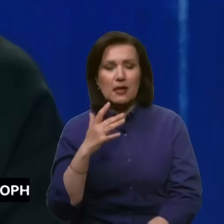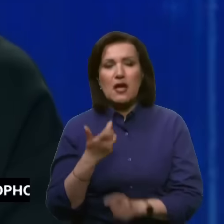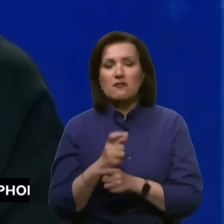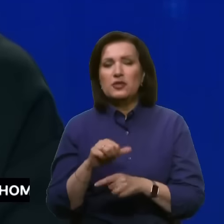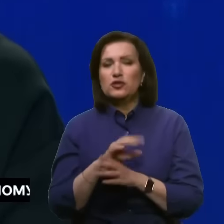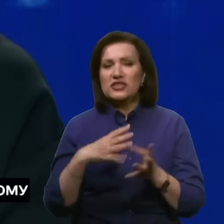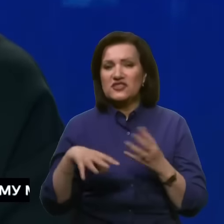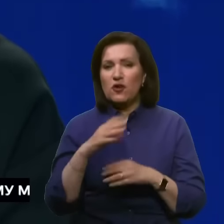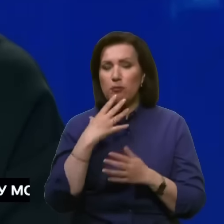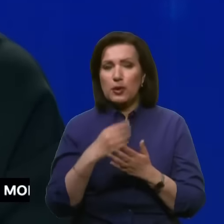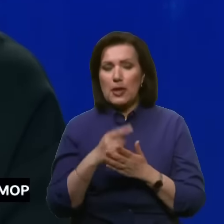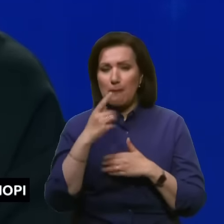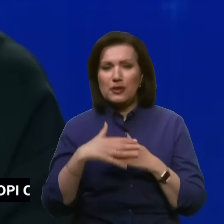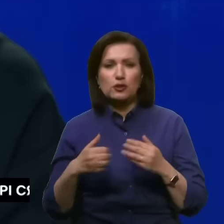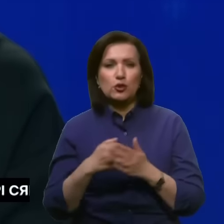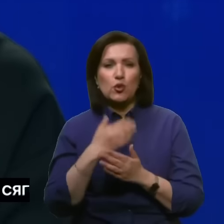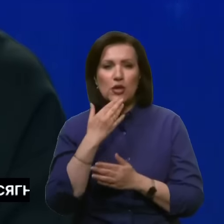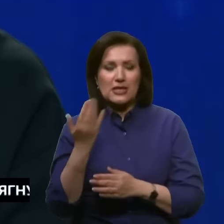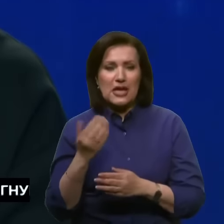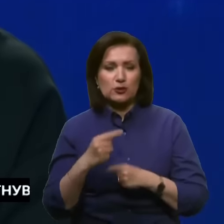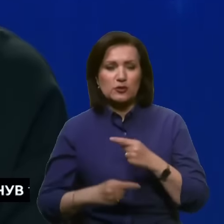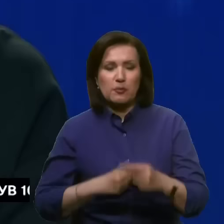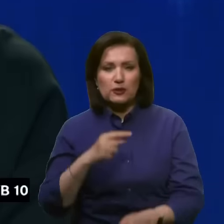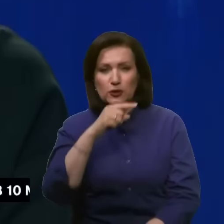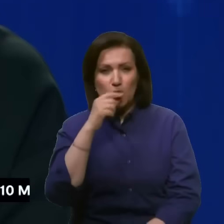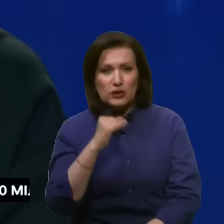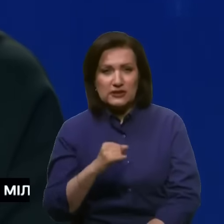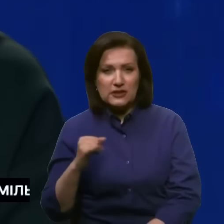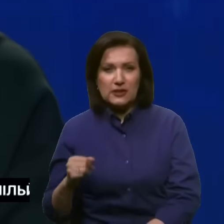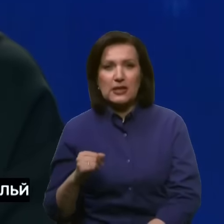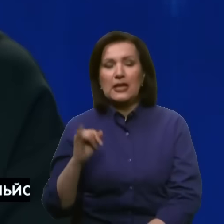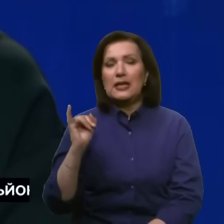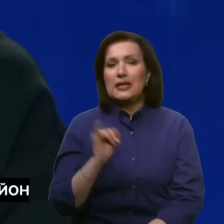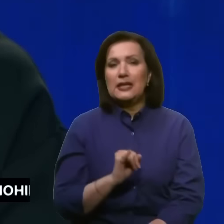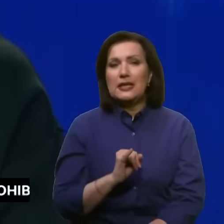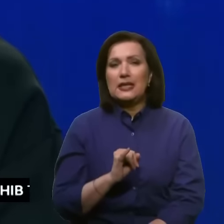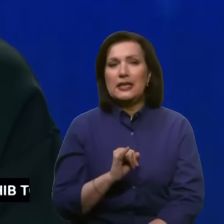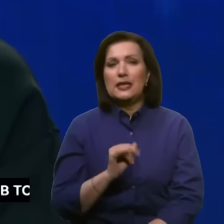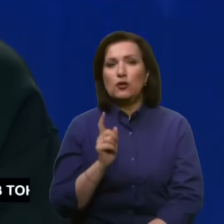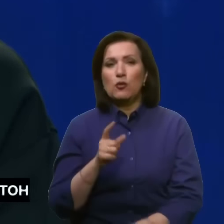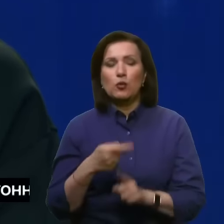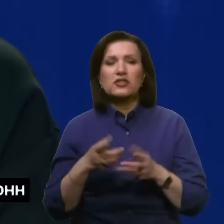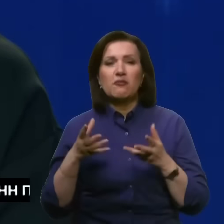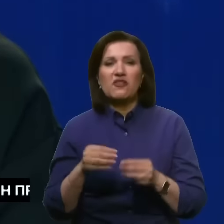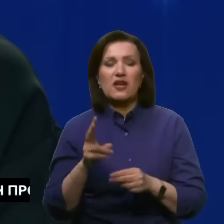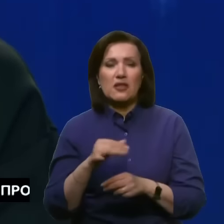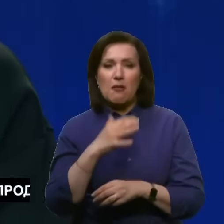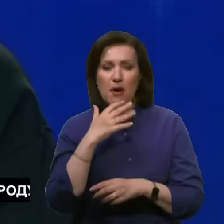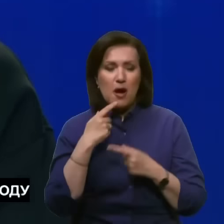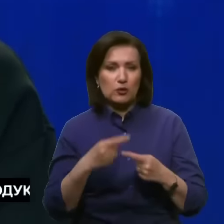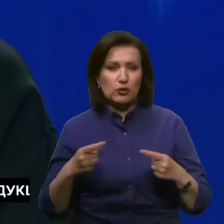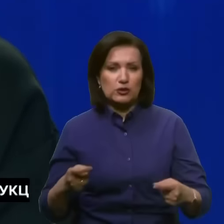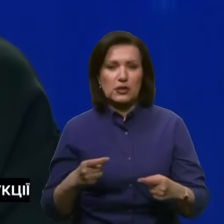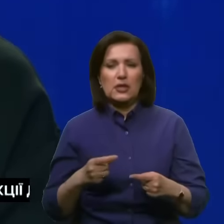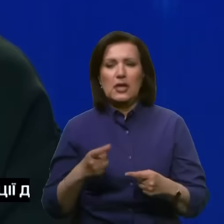більшості своїй була ближче до радянської спадщини, до Росії. І тому це впливає на багато речей.